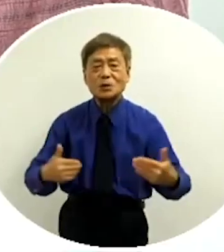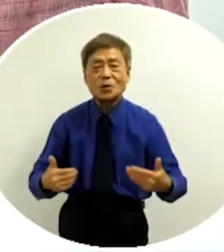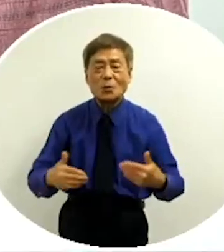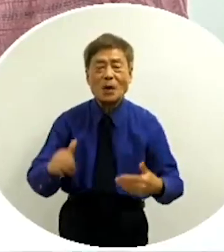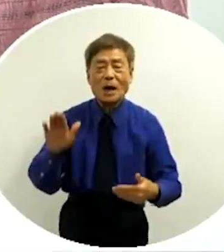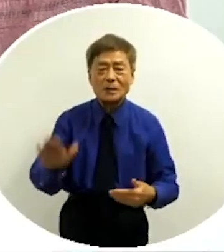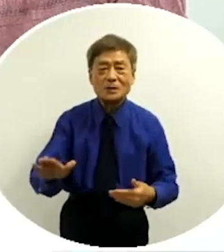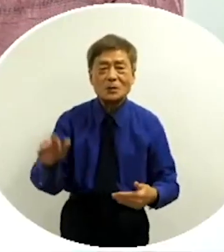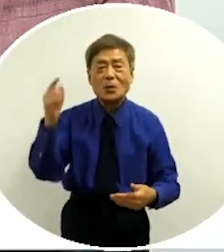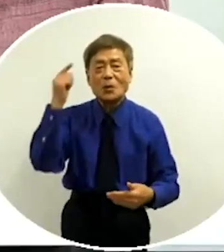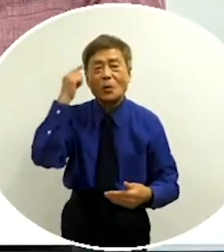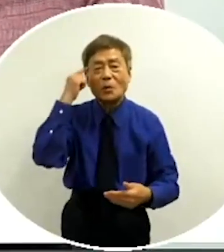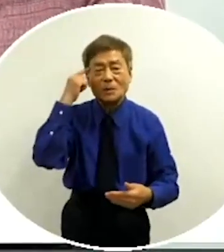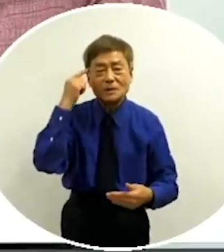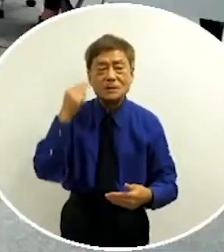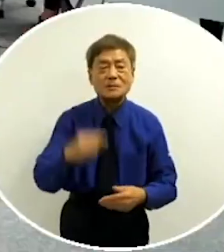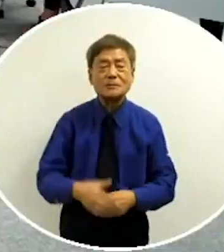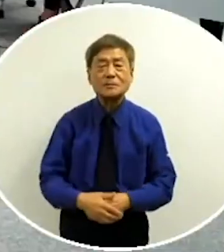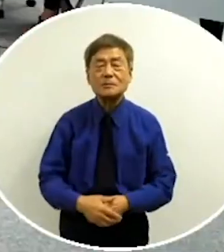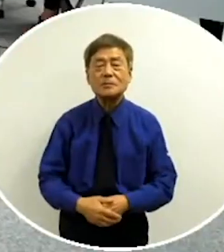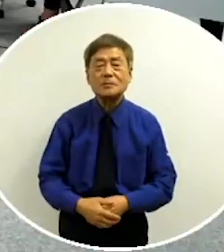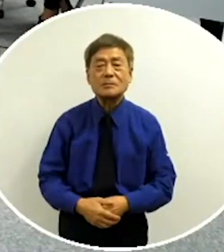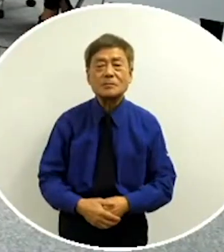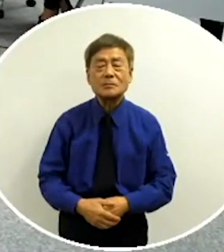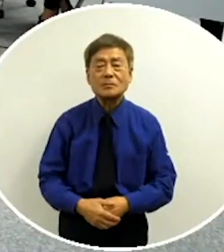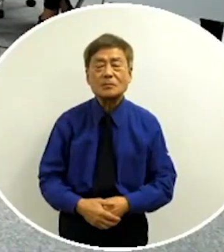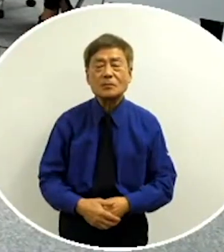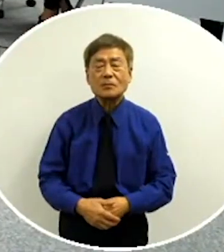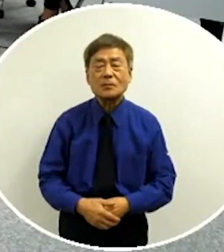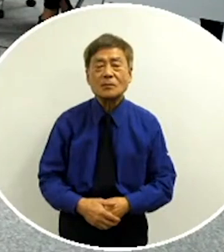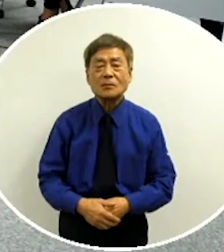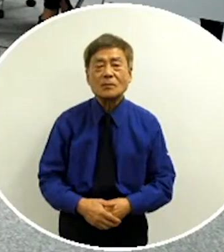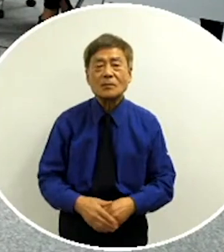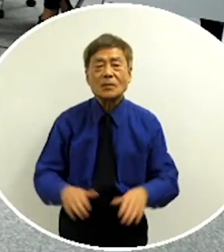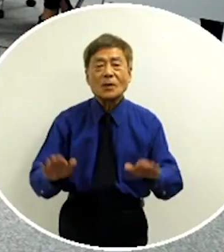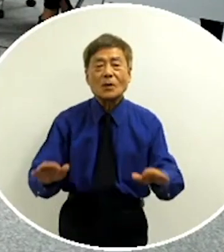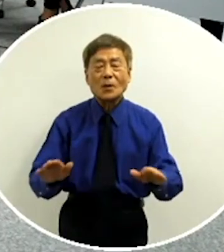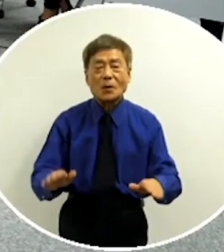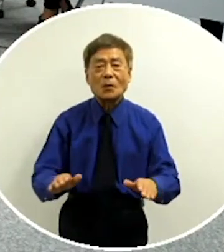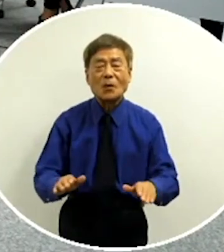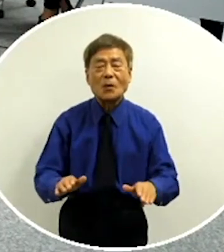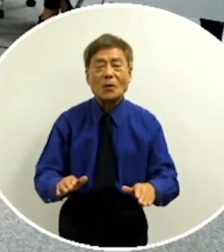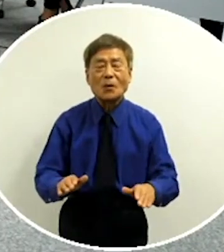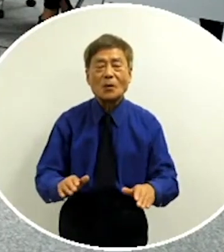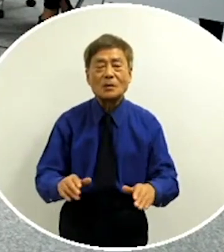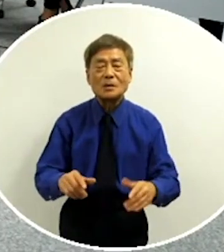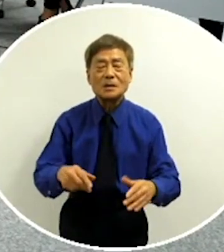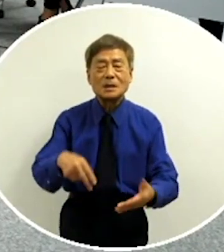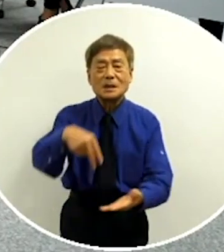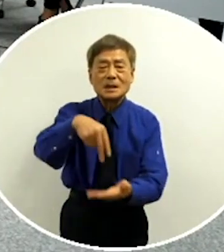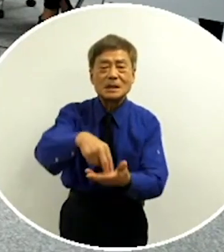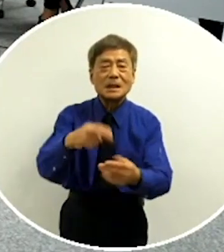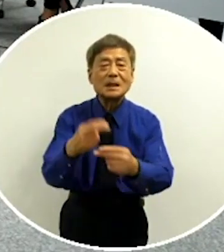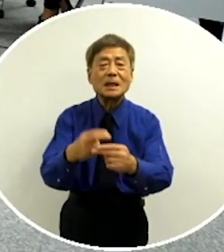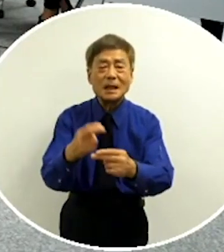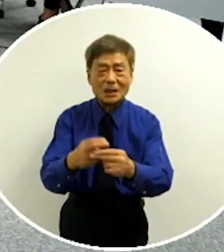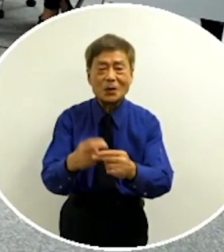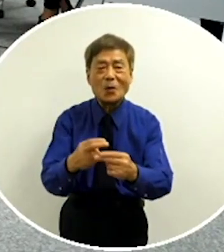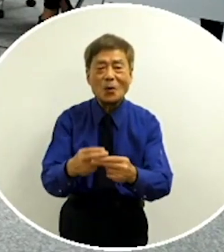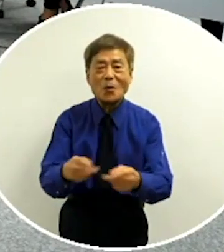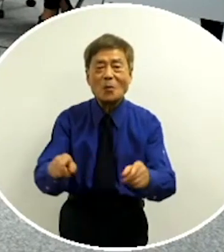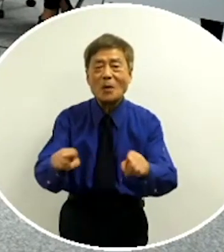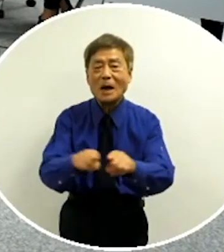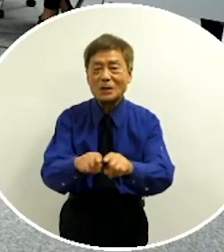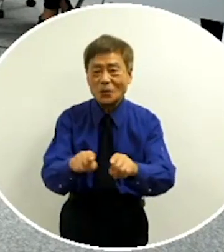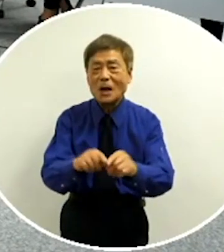はいありがとうございました8このパートナーズとのだ今もよ姫最後になりますけれども